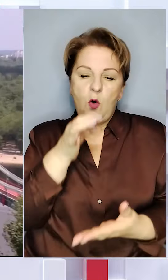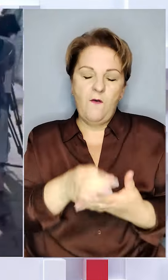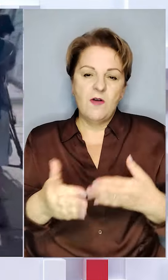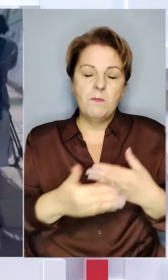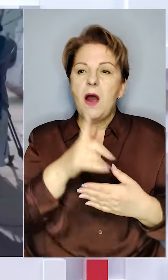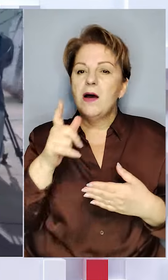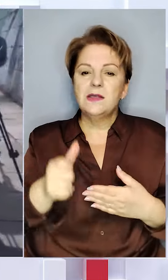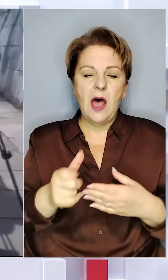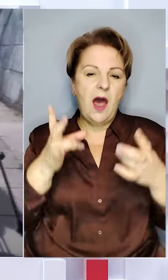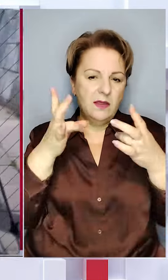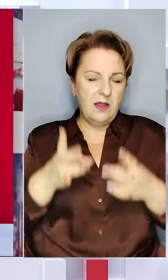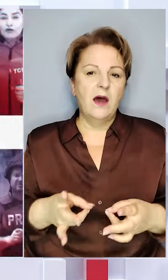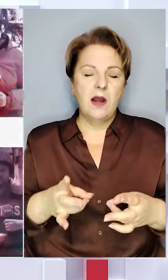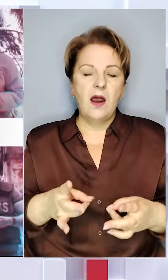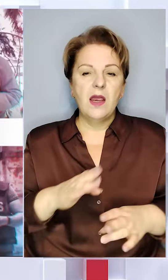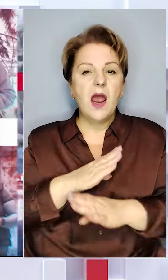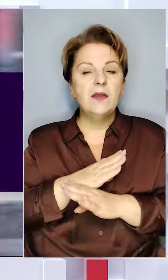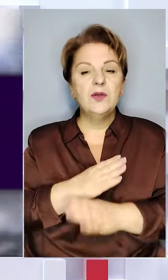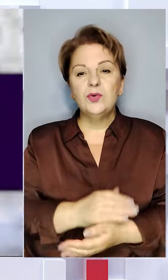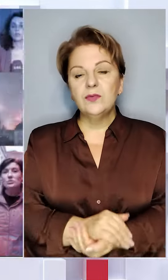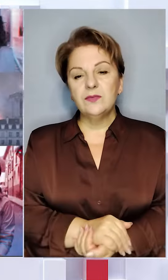хто відповідатиме за трагедію?